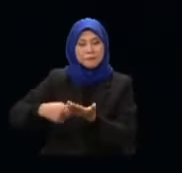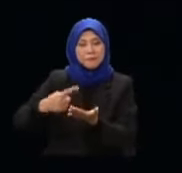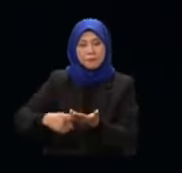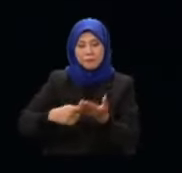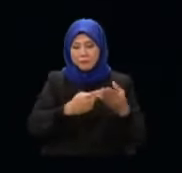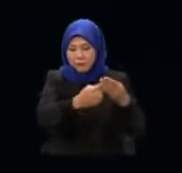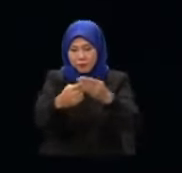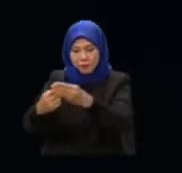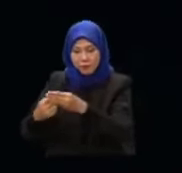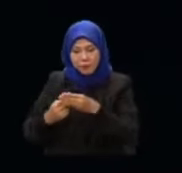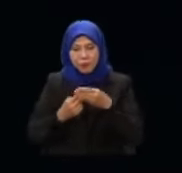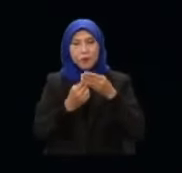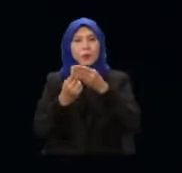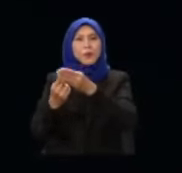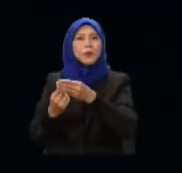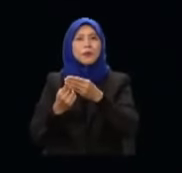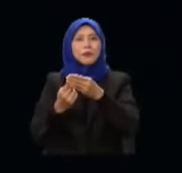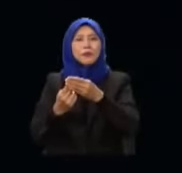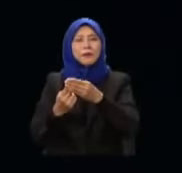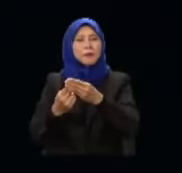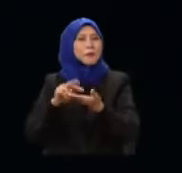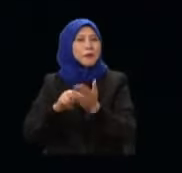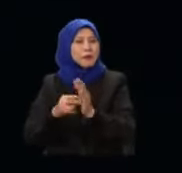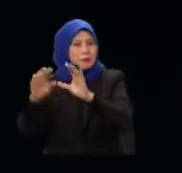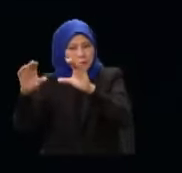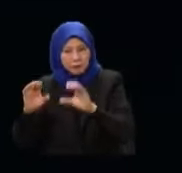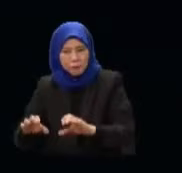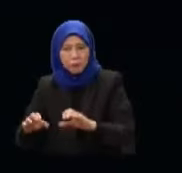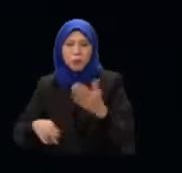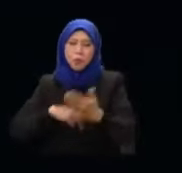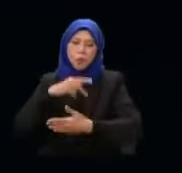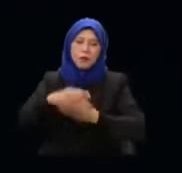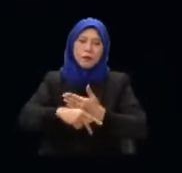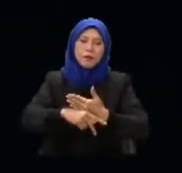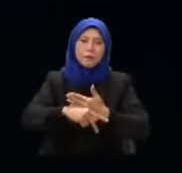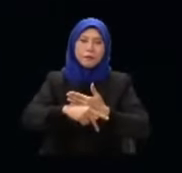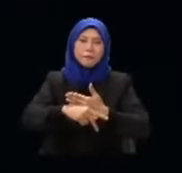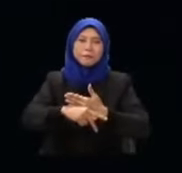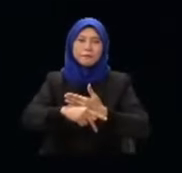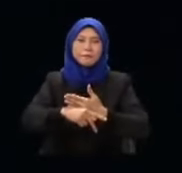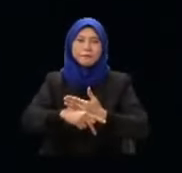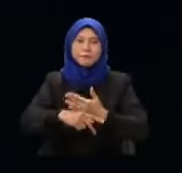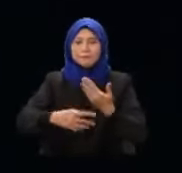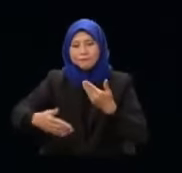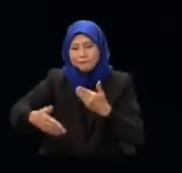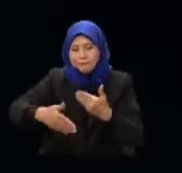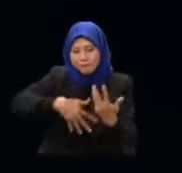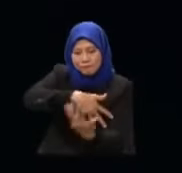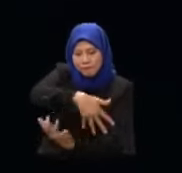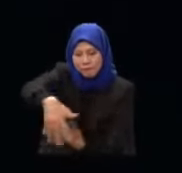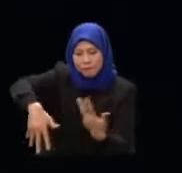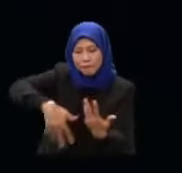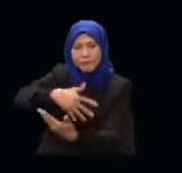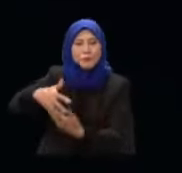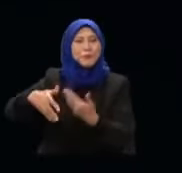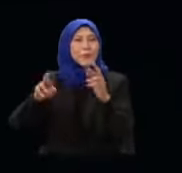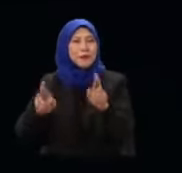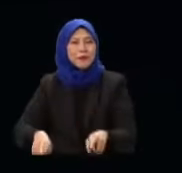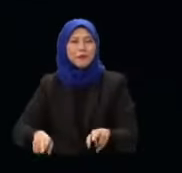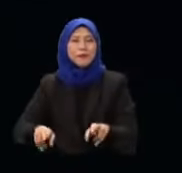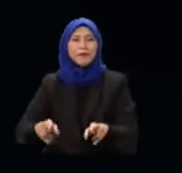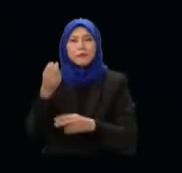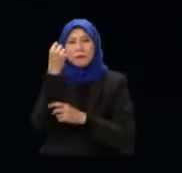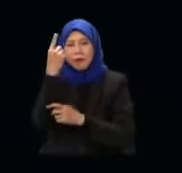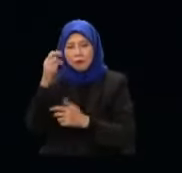perpaduan ini dia lebih kepada pendekatan eh program ke Ahmad dekati rakyat community memahami